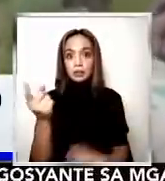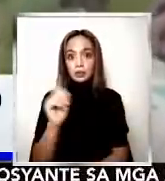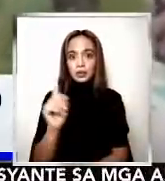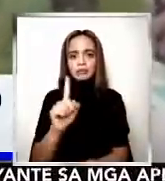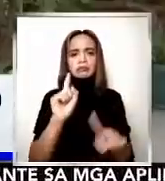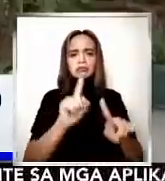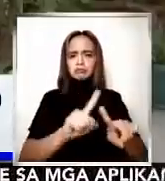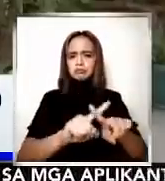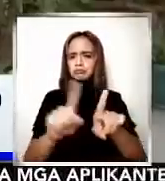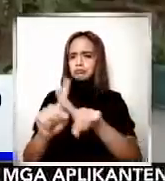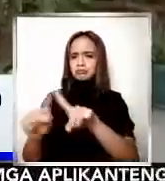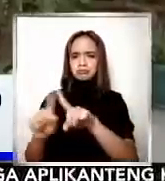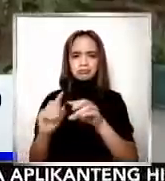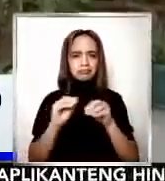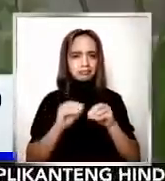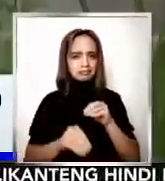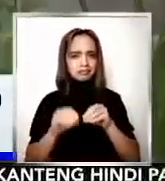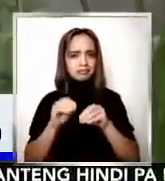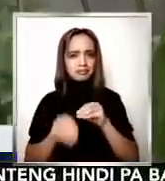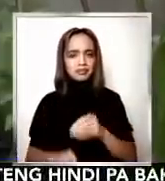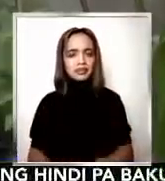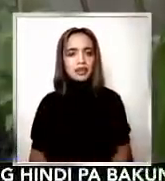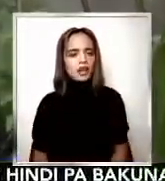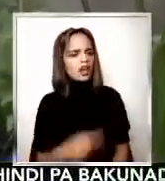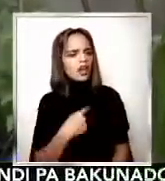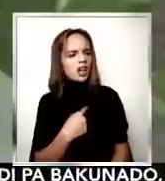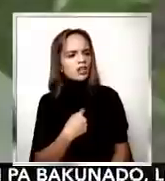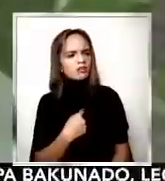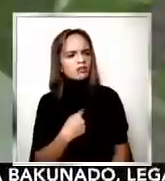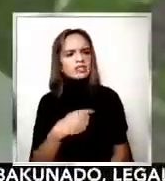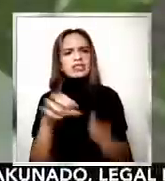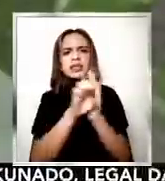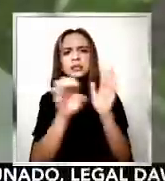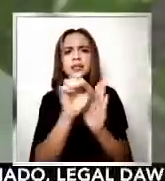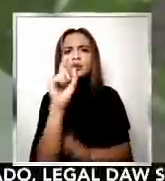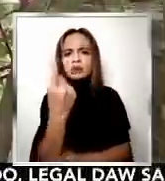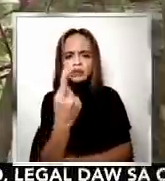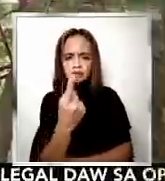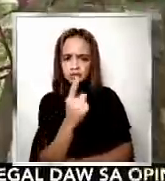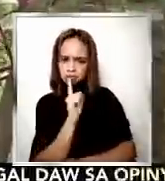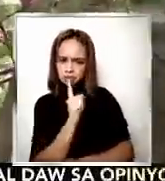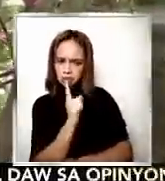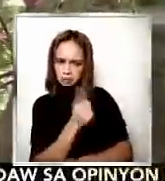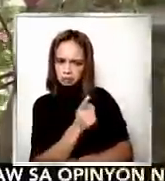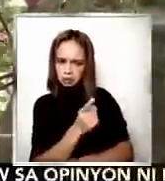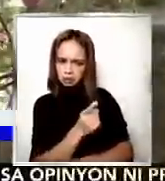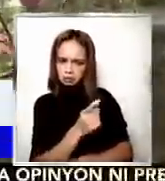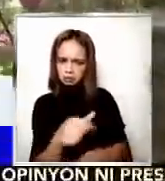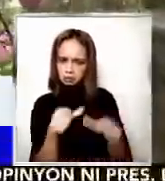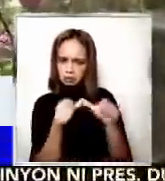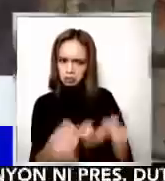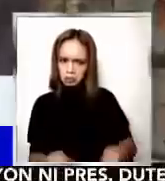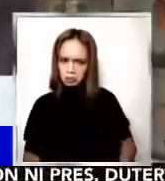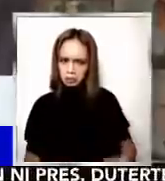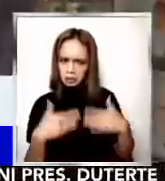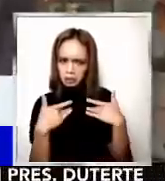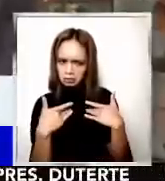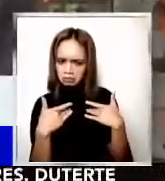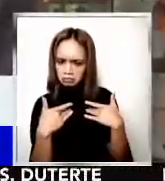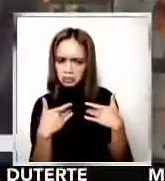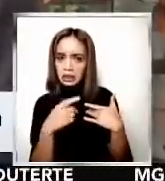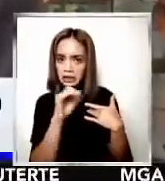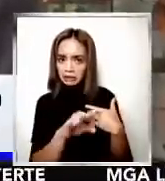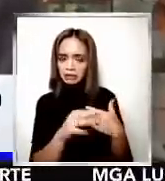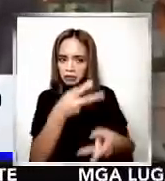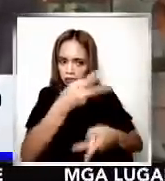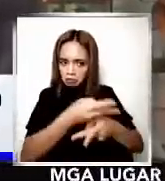halaman. Ano ko lang, parang sample ko lang kung totobo o mabubuhay. Parang challenge din yung pagka nabuhay mo. Tubong